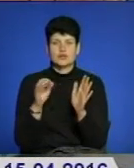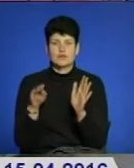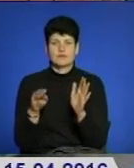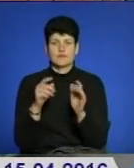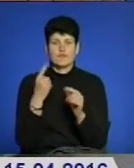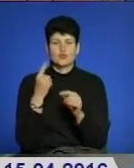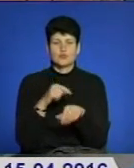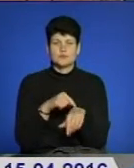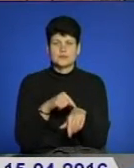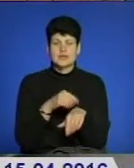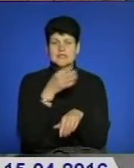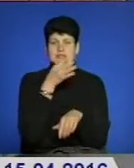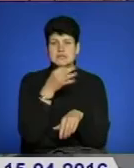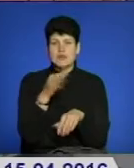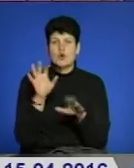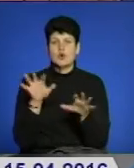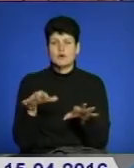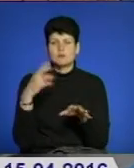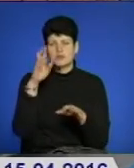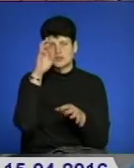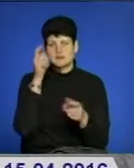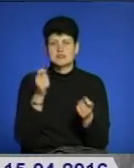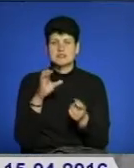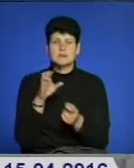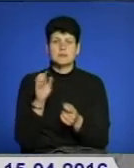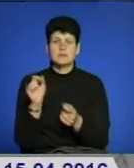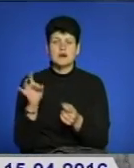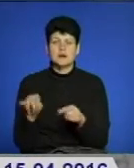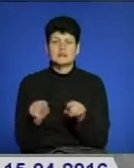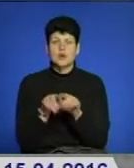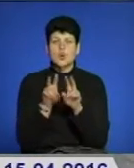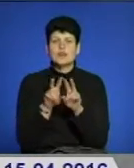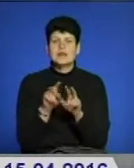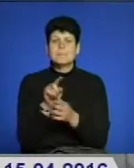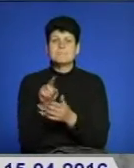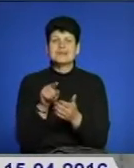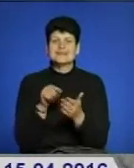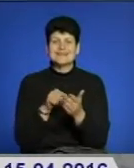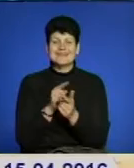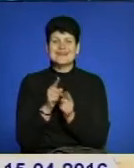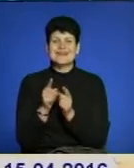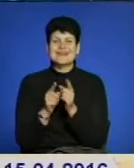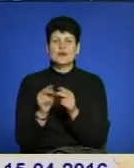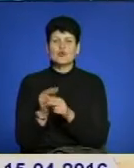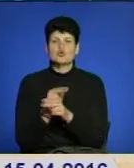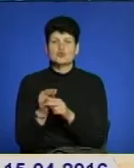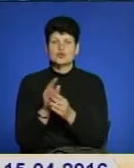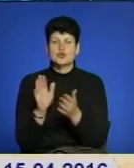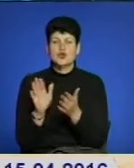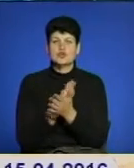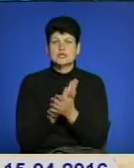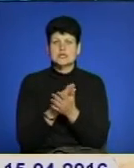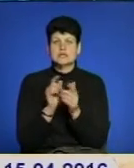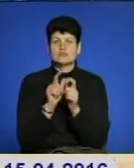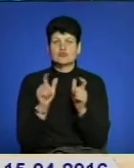Як повідомив голова облдержадміністрації Степан Барна, також розглядають питання реконструкції очисних споруд в